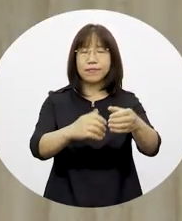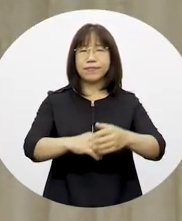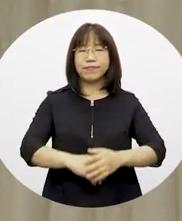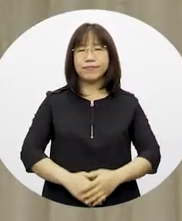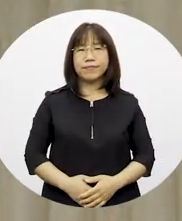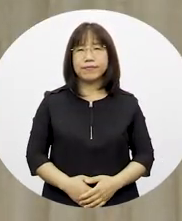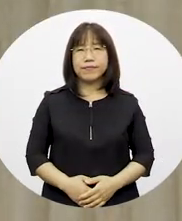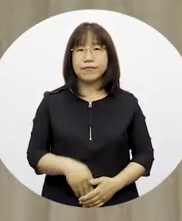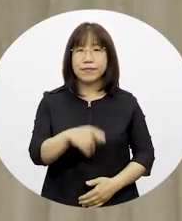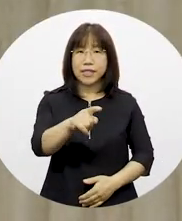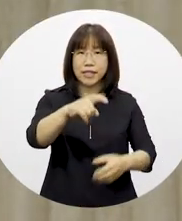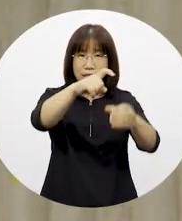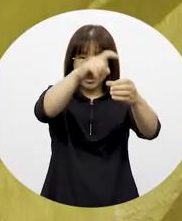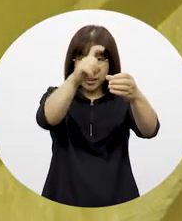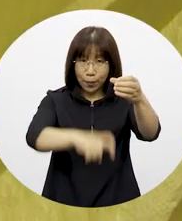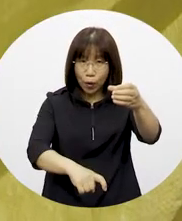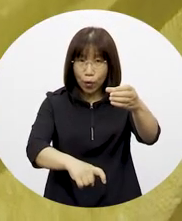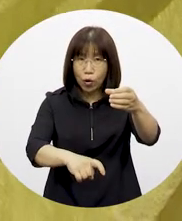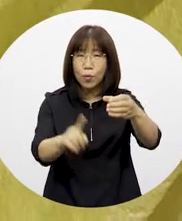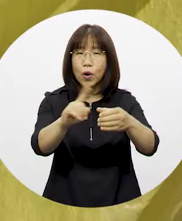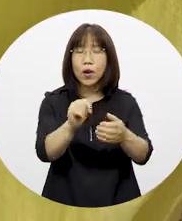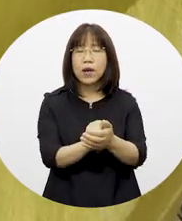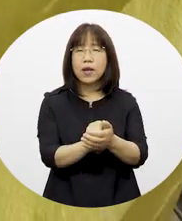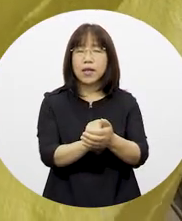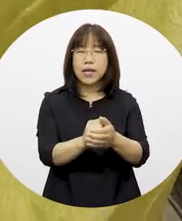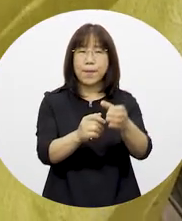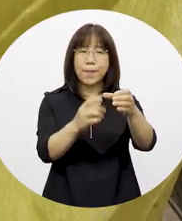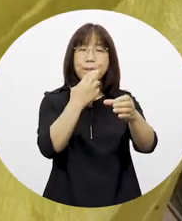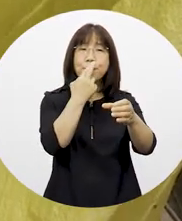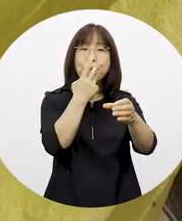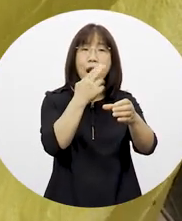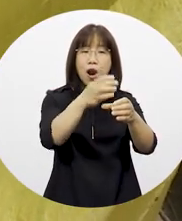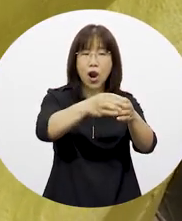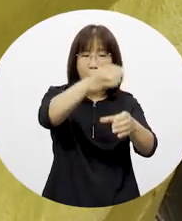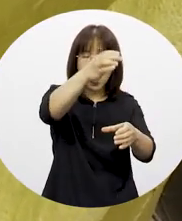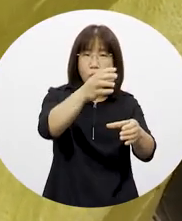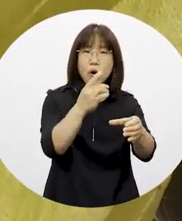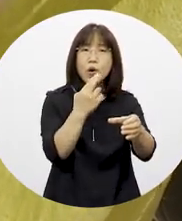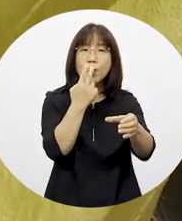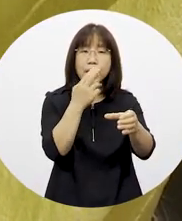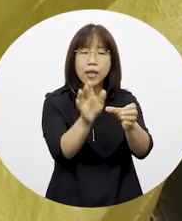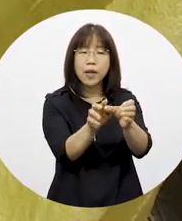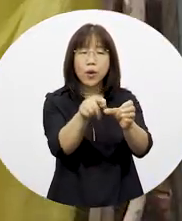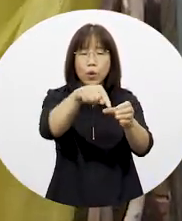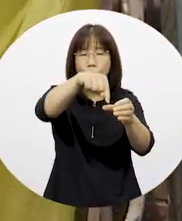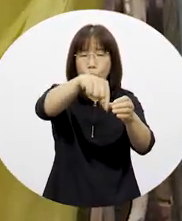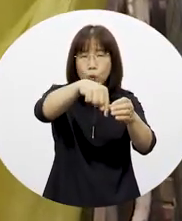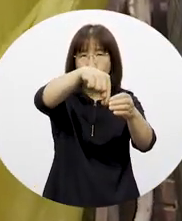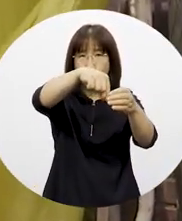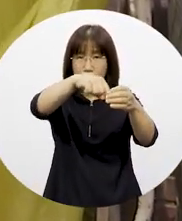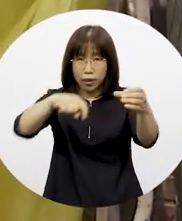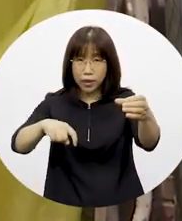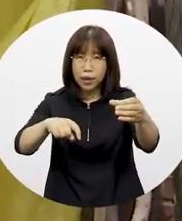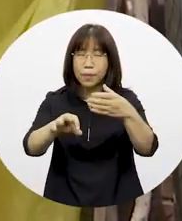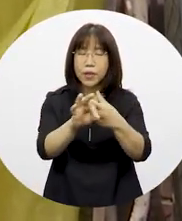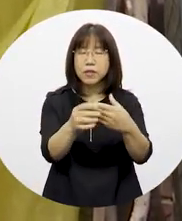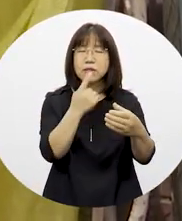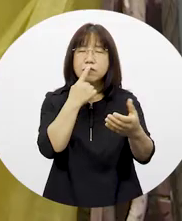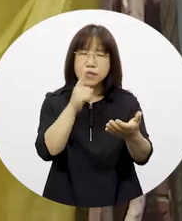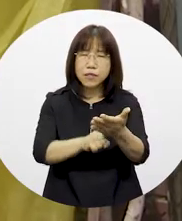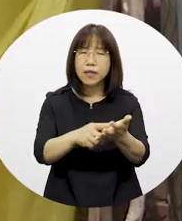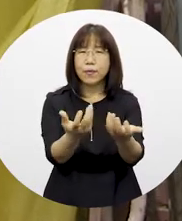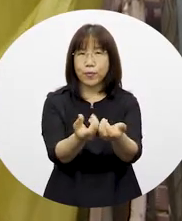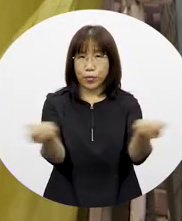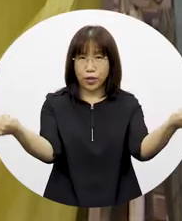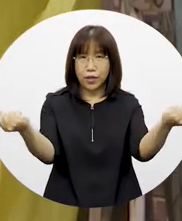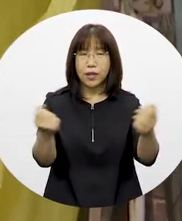디자인했습니다. 이 제거봉을 페트병과 비닐 라벨지 사이에 끼워 당기기만 하면 라벨을 쉽게 뗄 수 있고 칼날은 일반